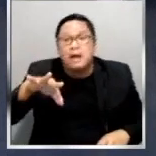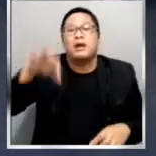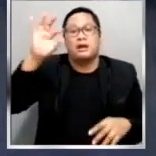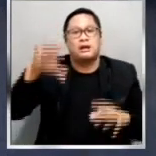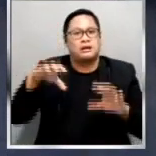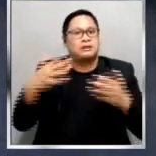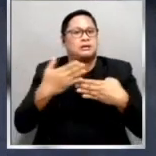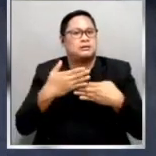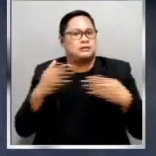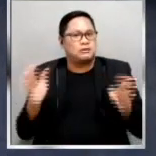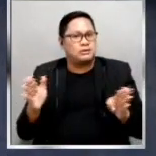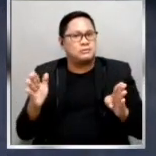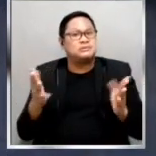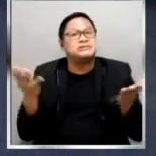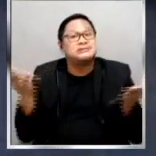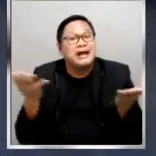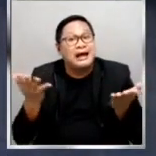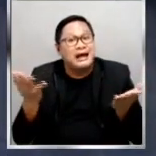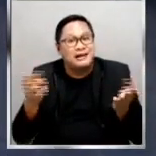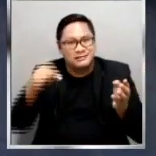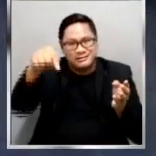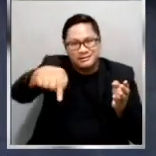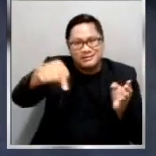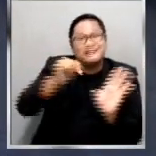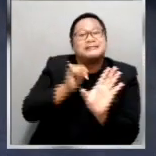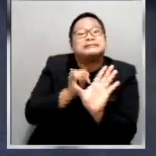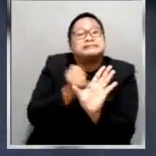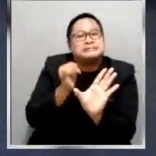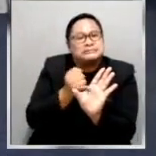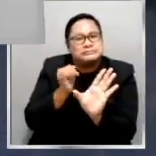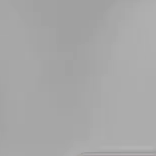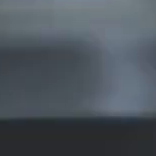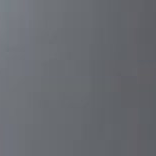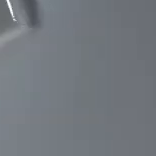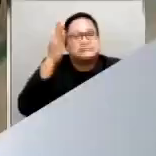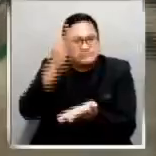Sa jeep, natigil pasada, nakatutok si Chino Gaston.